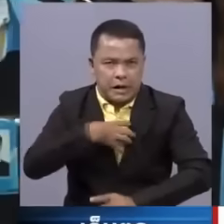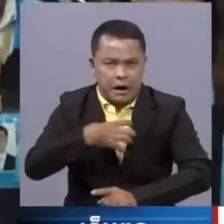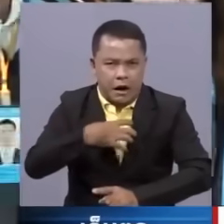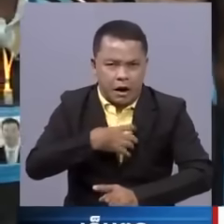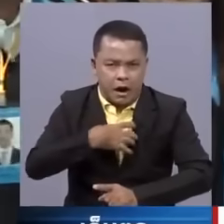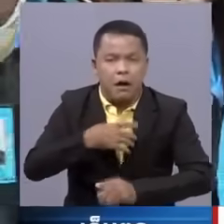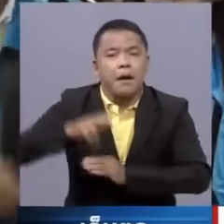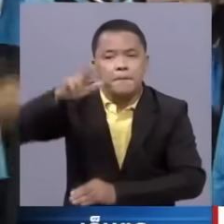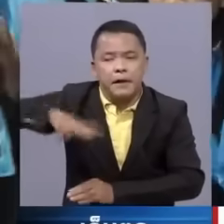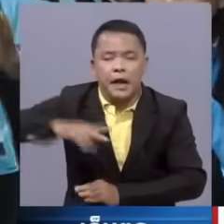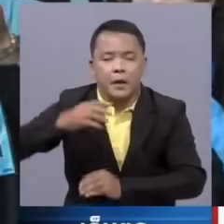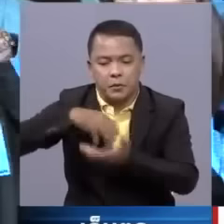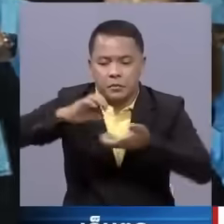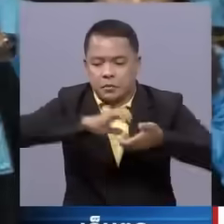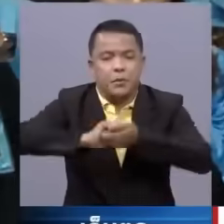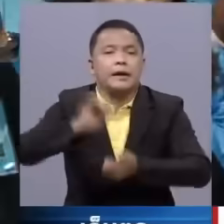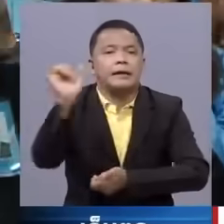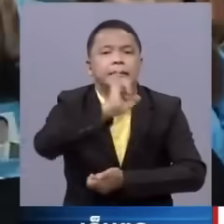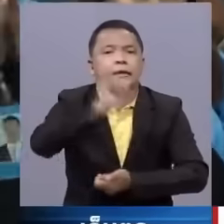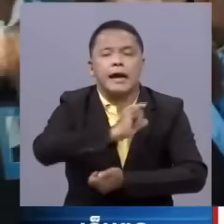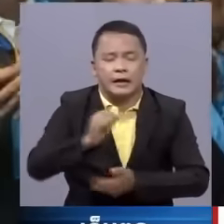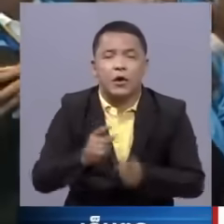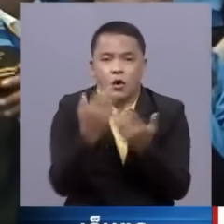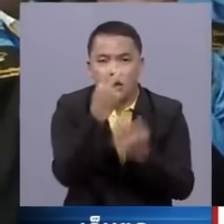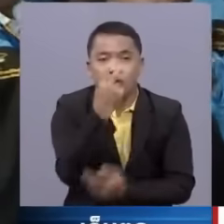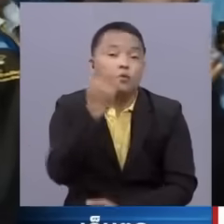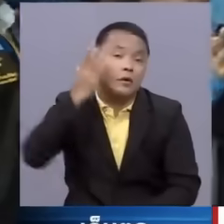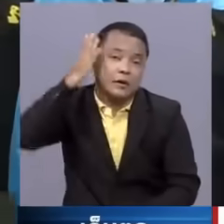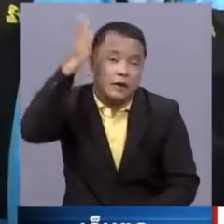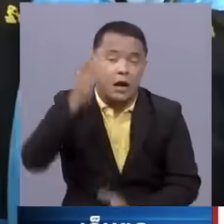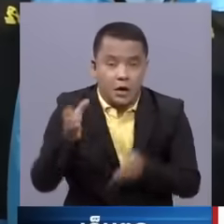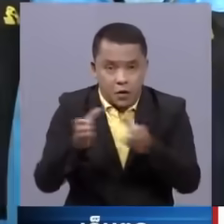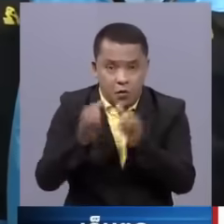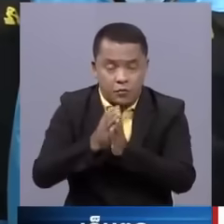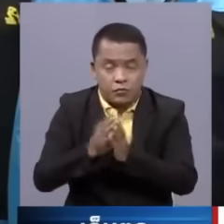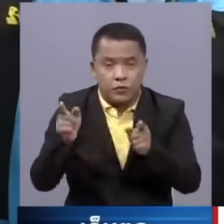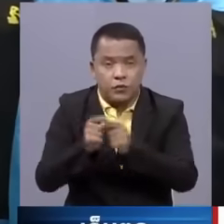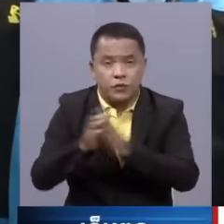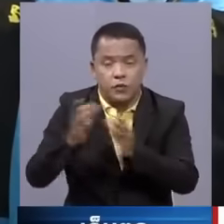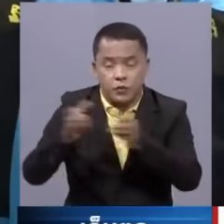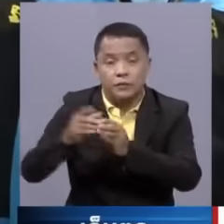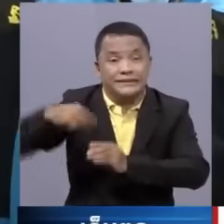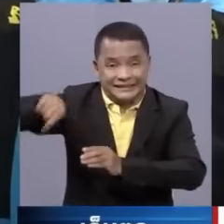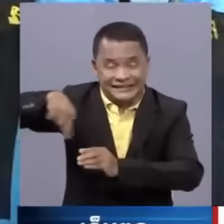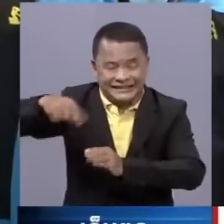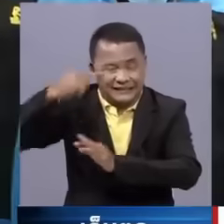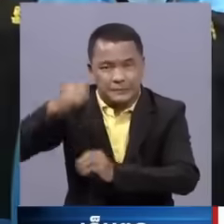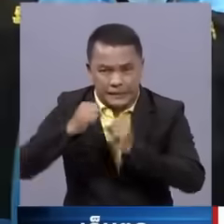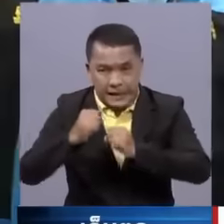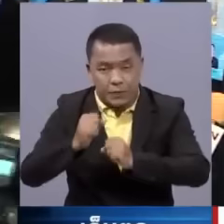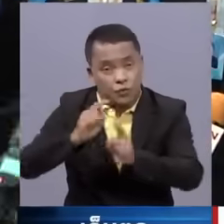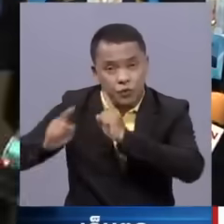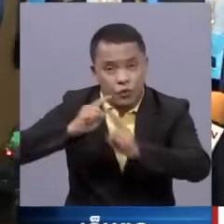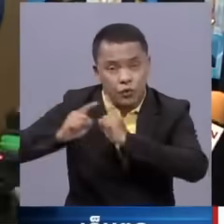เนื่องจากเพื่อไทยยังไม่แถลงจับมือกับอีก 2พรรคซึ่งก็ต้องรอดูนะฮะว่าฝ่ายที่นำโดยขั้วของเสี่ยต่อจะพยายาม